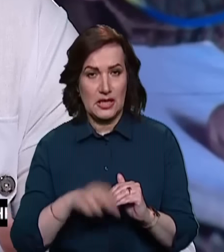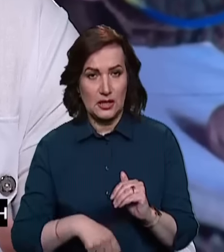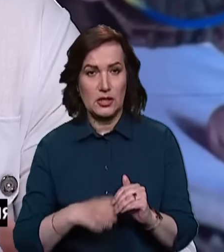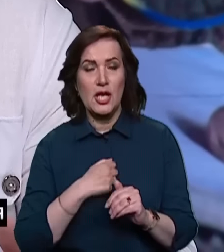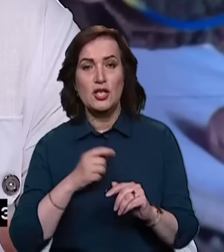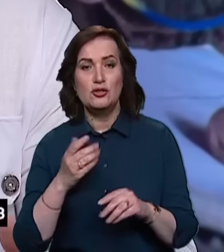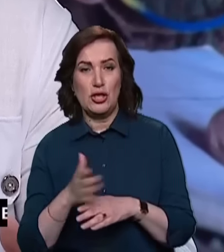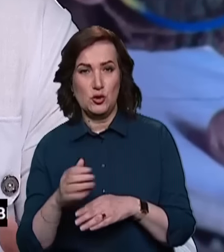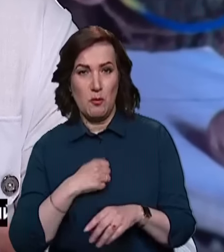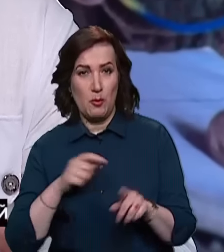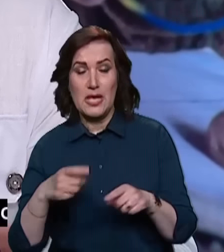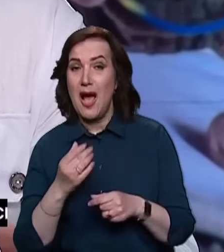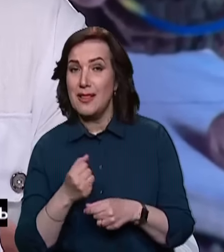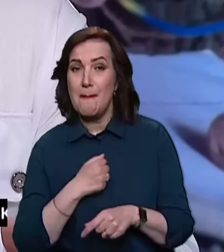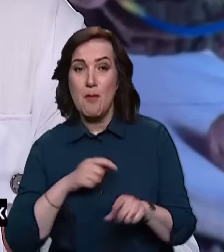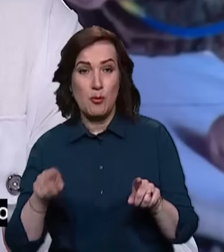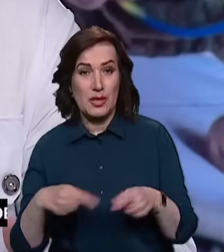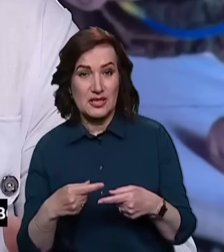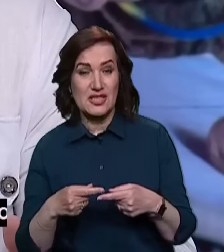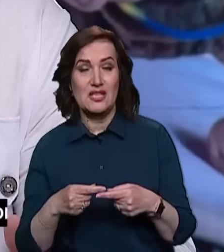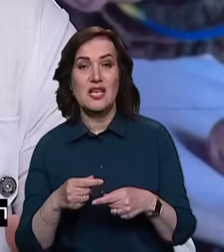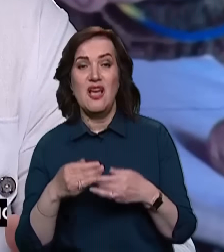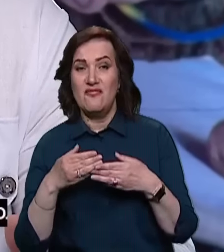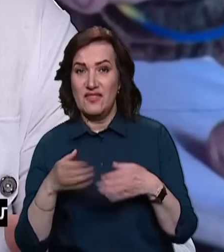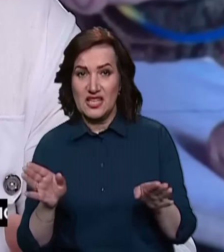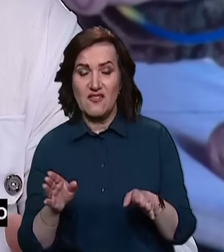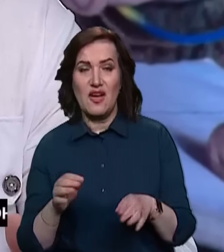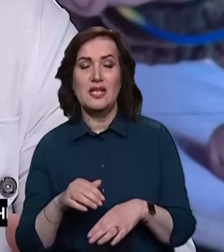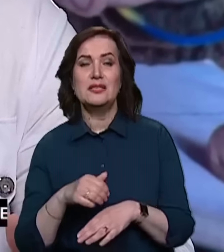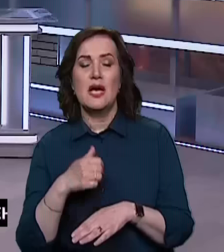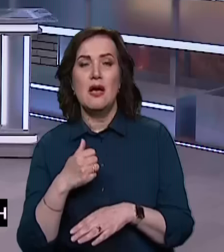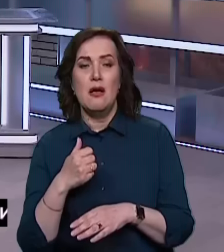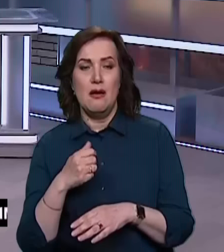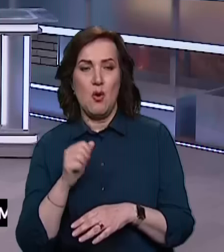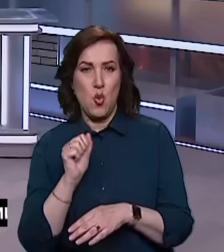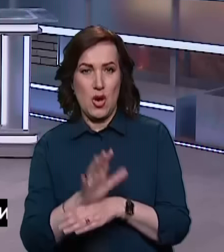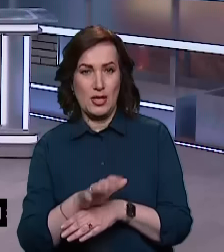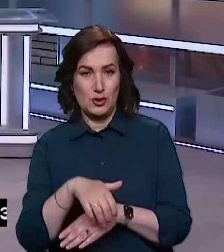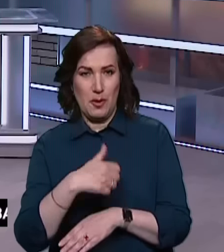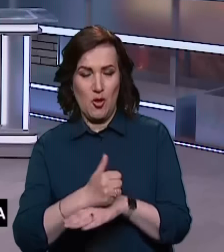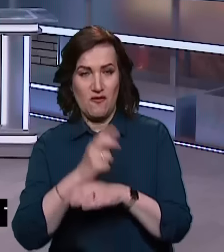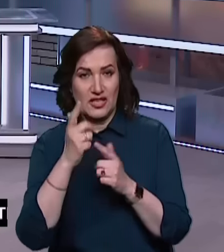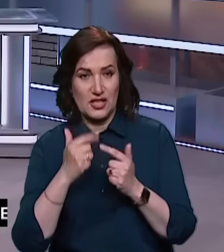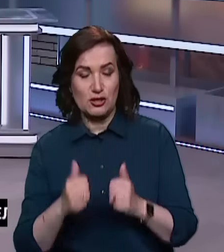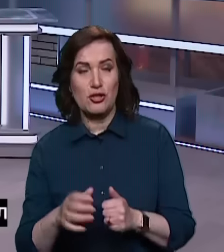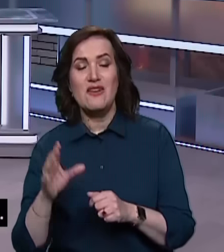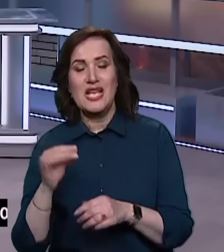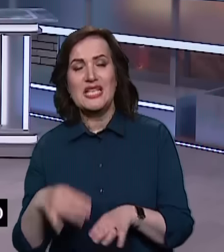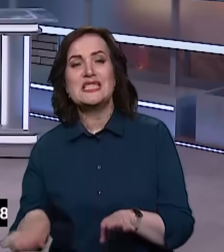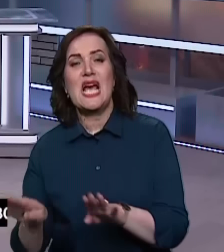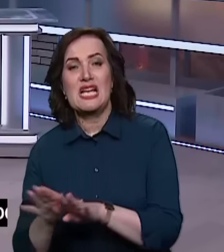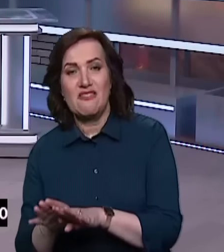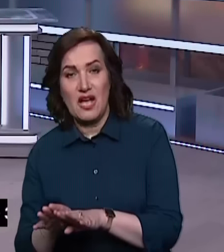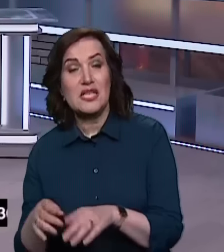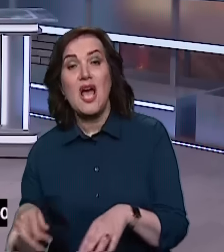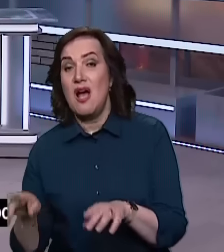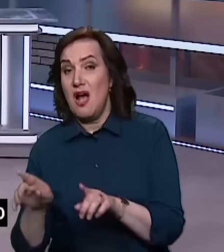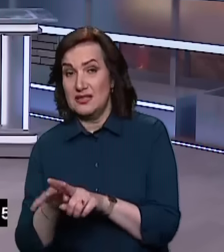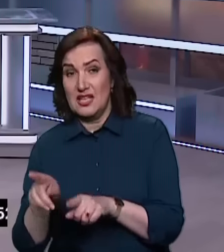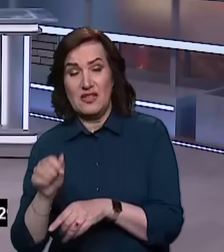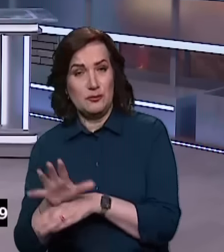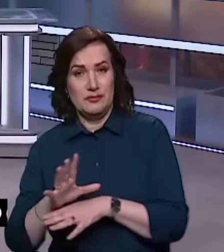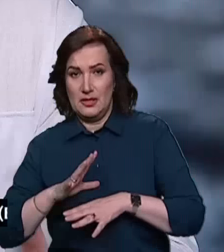часткову мобілізацію, але ж ми знаємо, що мобілізація відкривається указом президента, голови держави і закривається відповідним розпорядженням. Такого розпорядження не було в Російській Федерації.